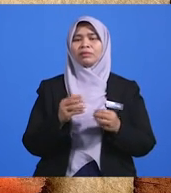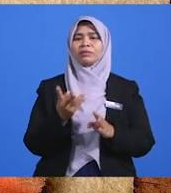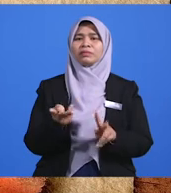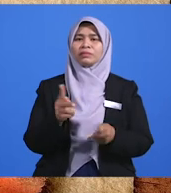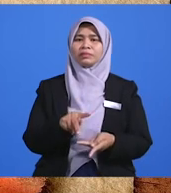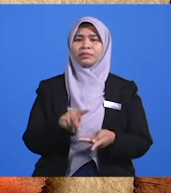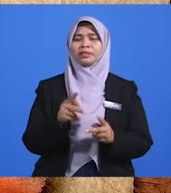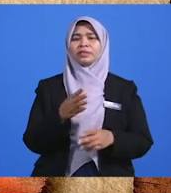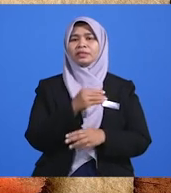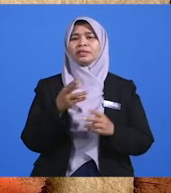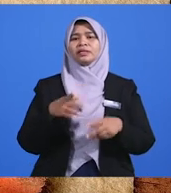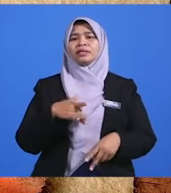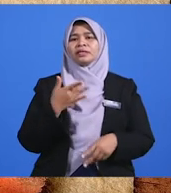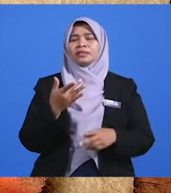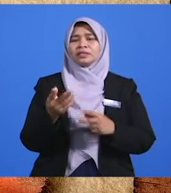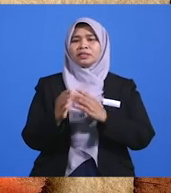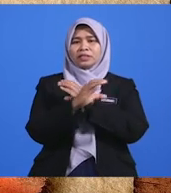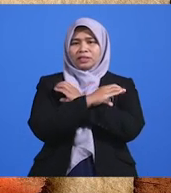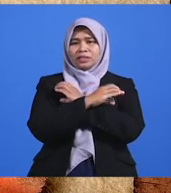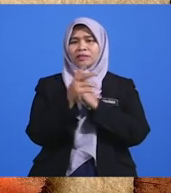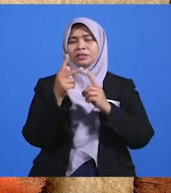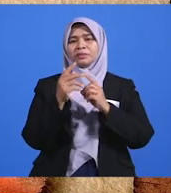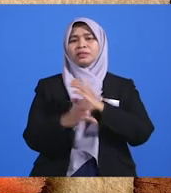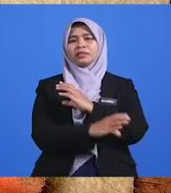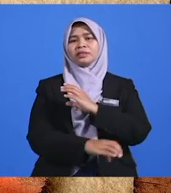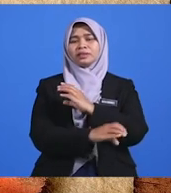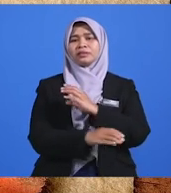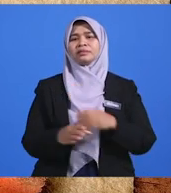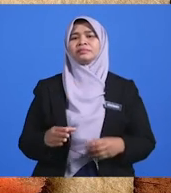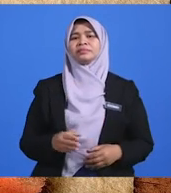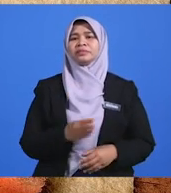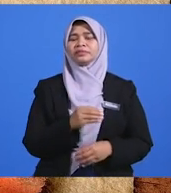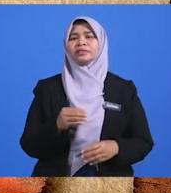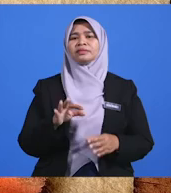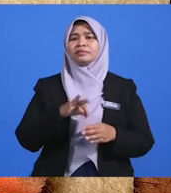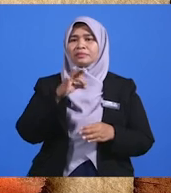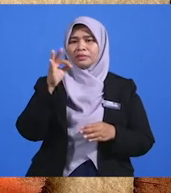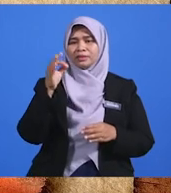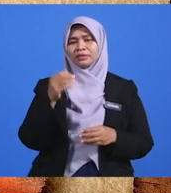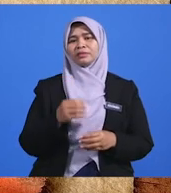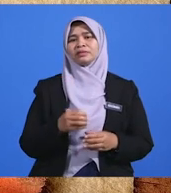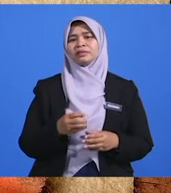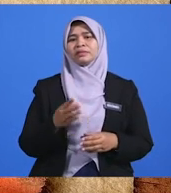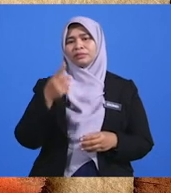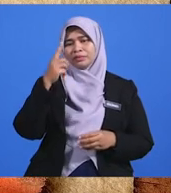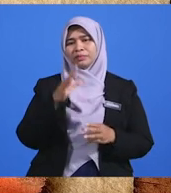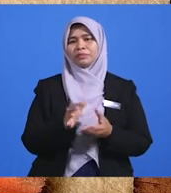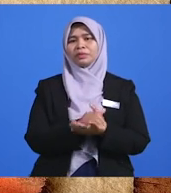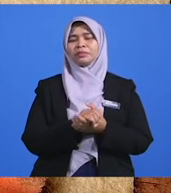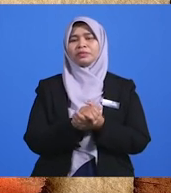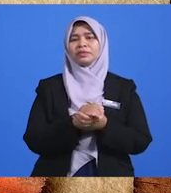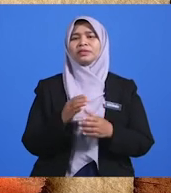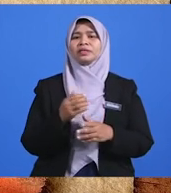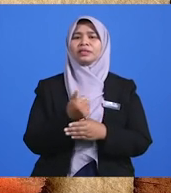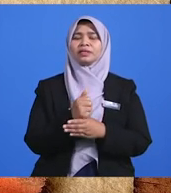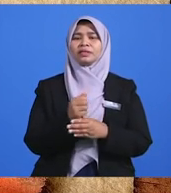cinta terhadap tanah air. Rakyat juga bersemangat serta timbul perpaduan antara pelbagai kaum.